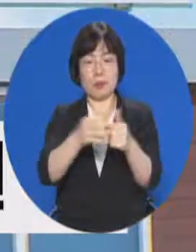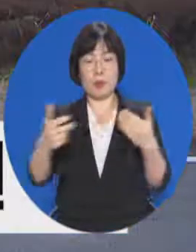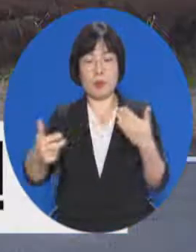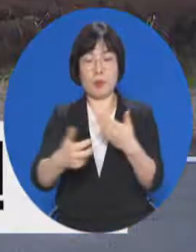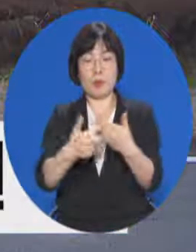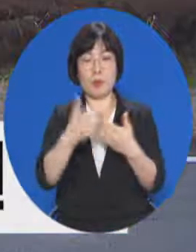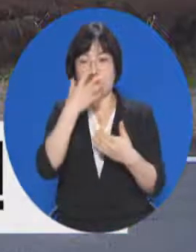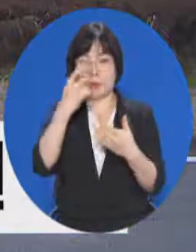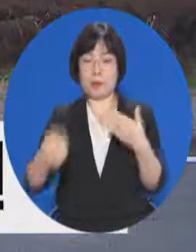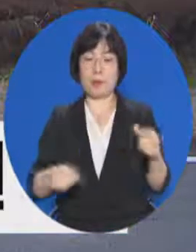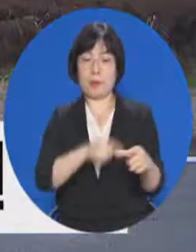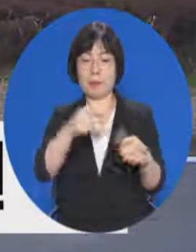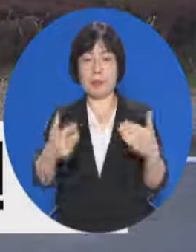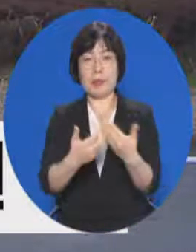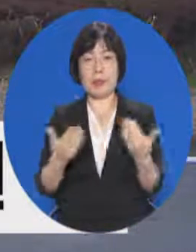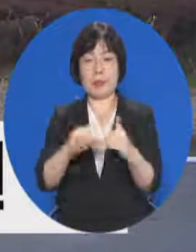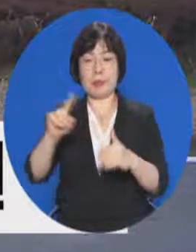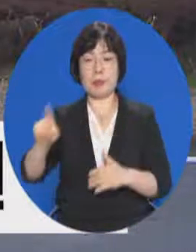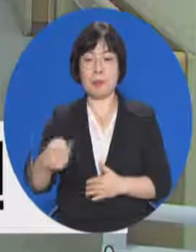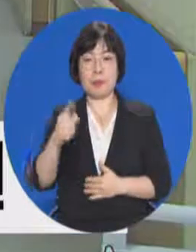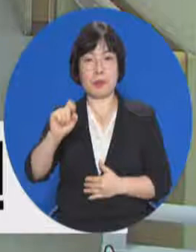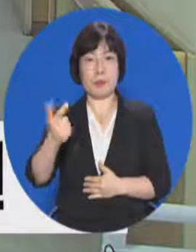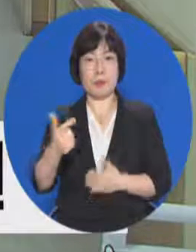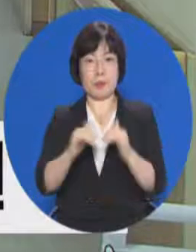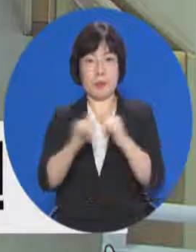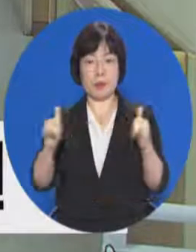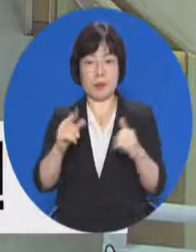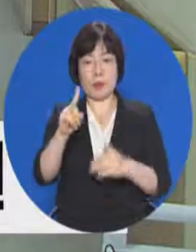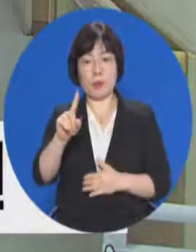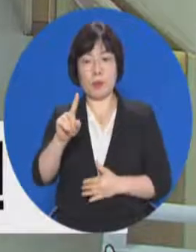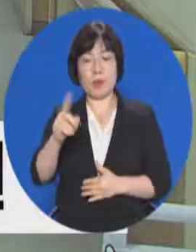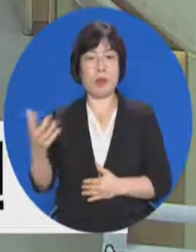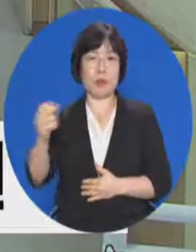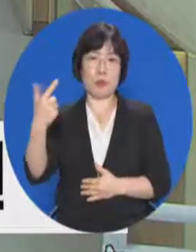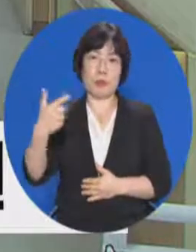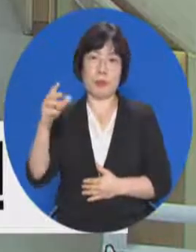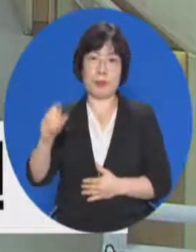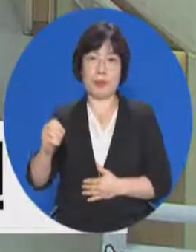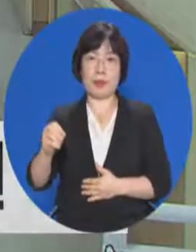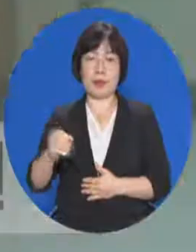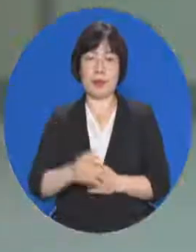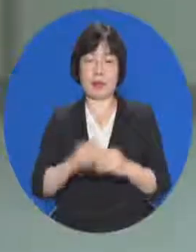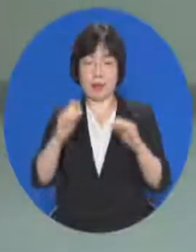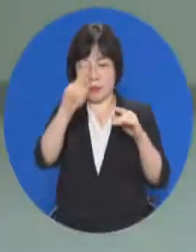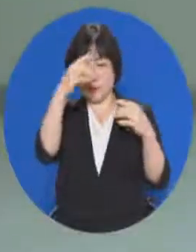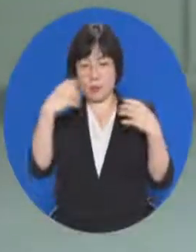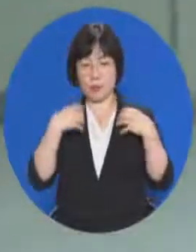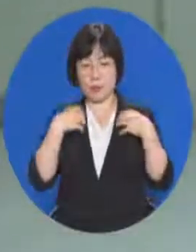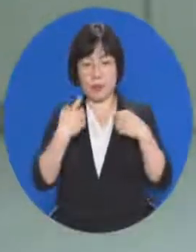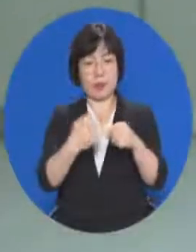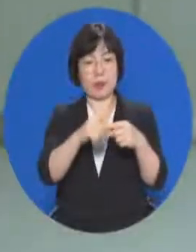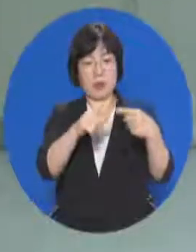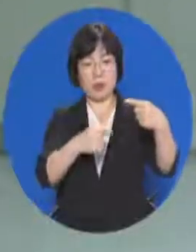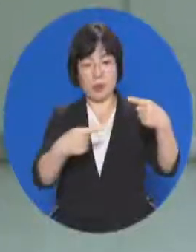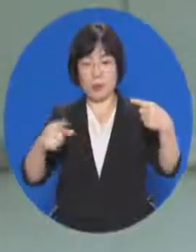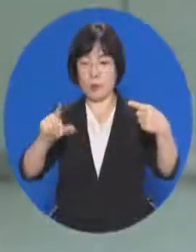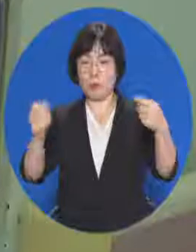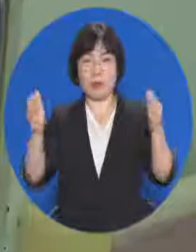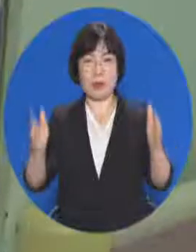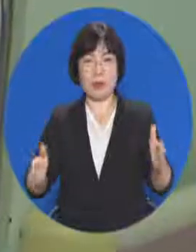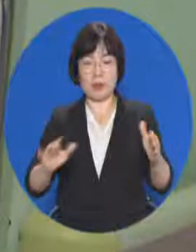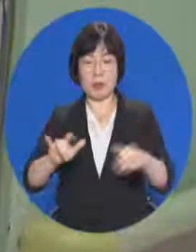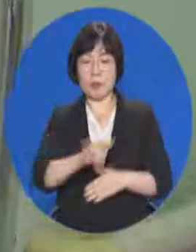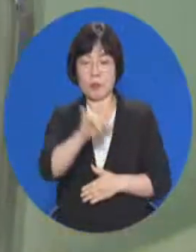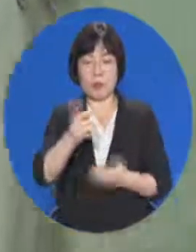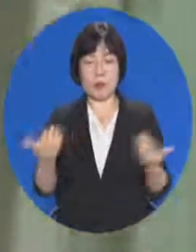전담병원인 순천의료원의 대상은 116명, 금액은 1억 6천만 원 규모. 정부 지원금은 지난해 1월부터 5월 사이에